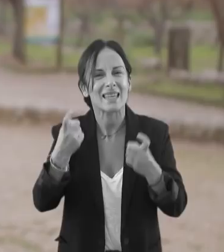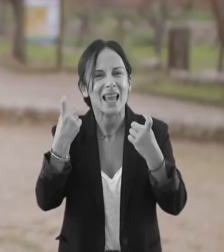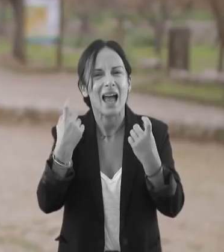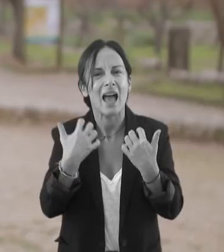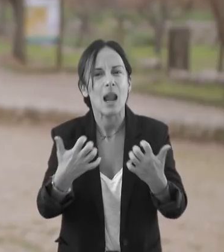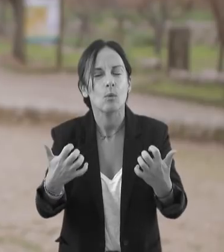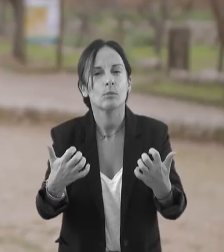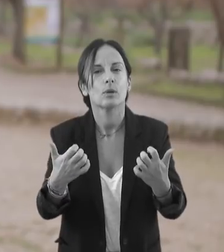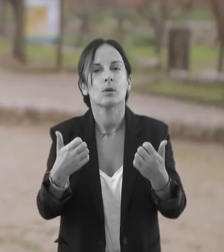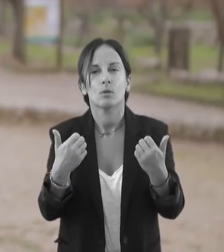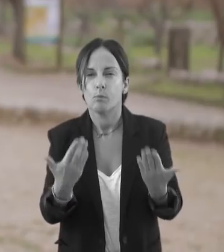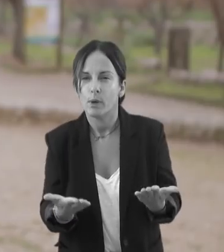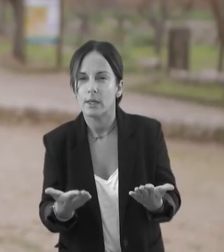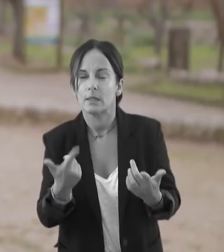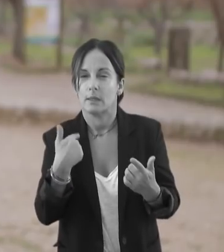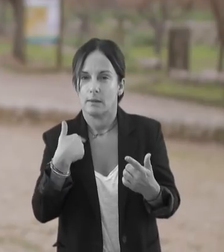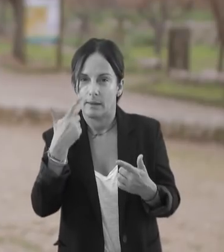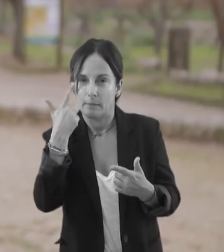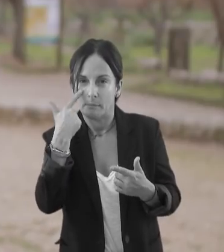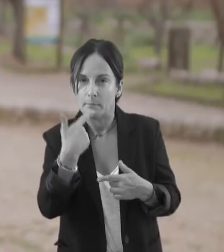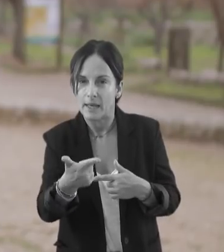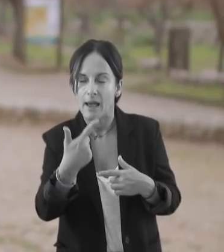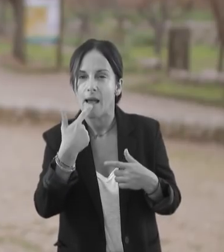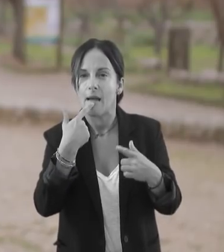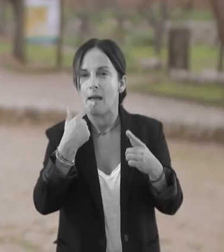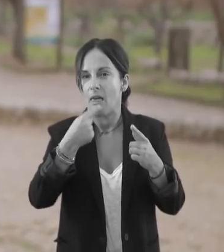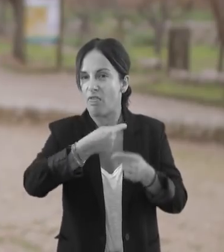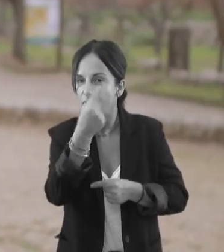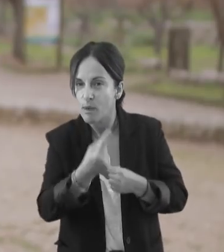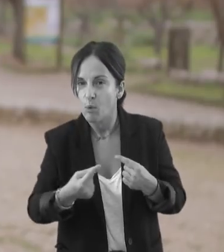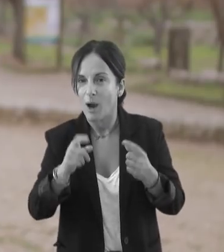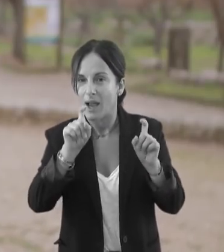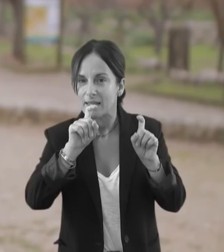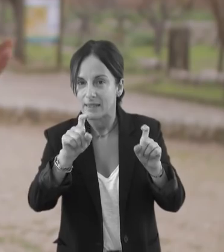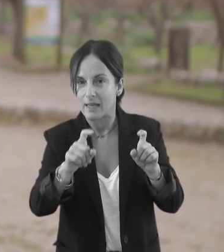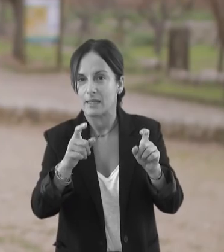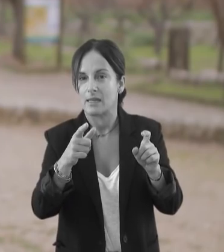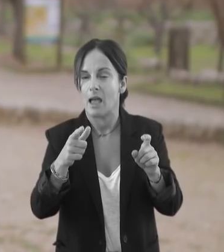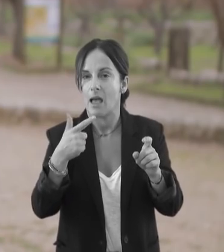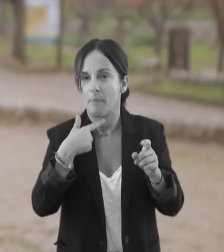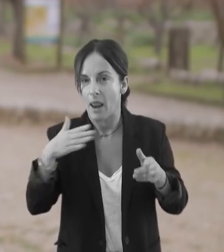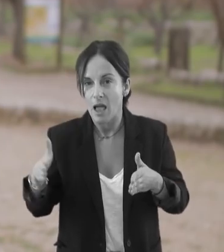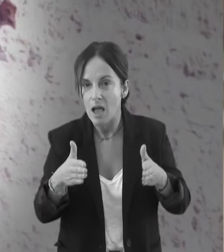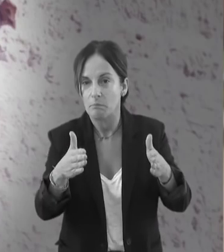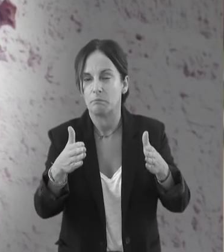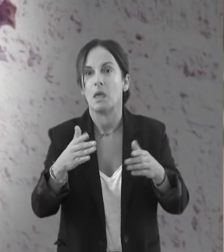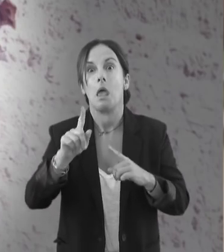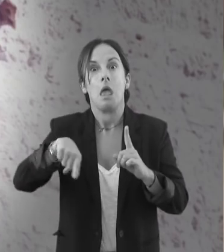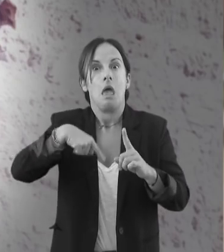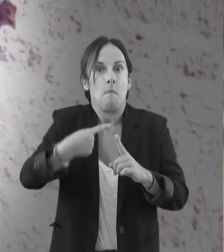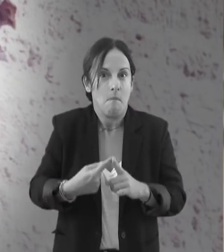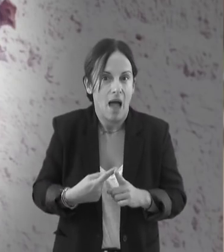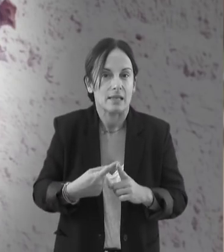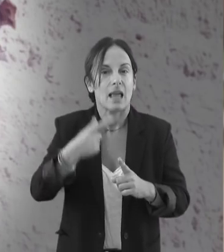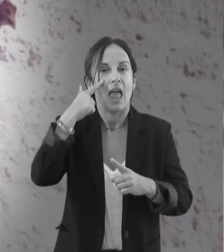91, però com a dissenyador no tenia les tasques massa ben assimilades del que havia de fer i me vaig